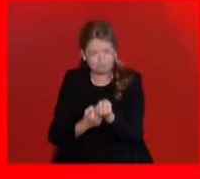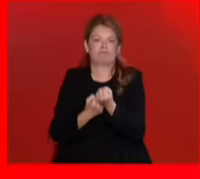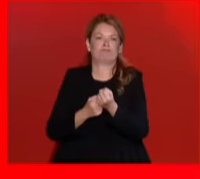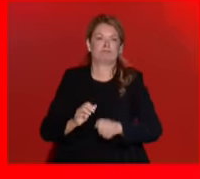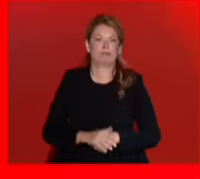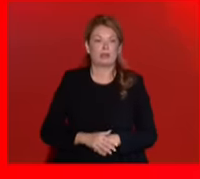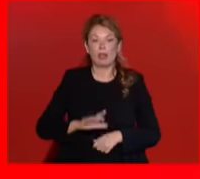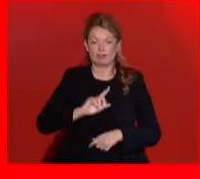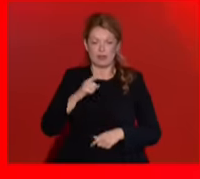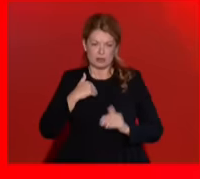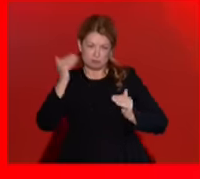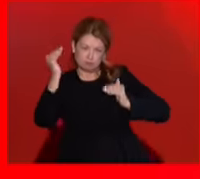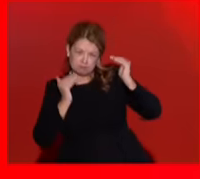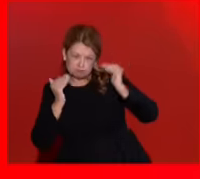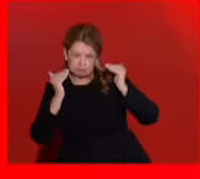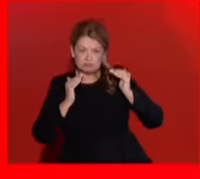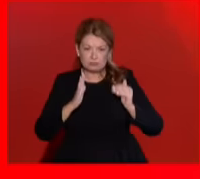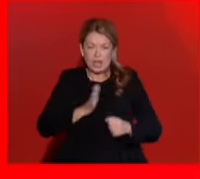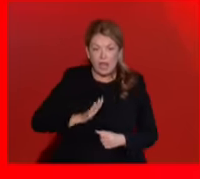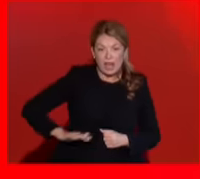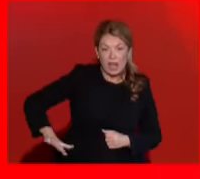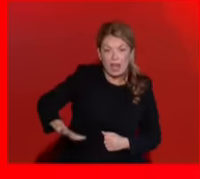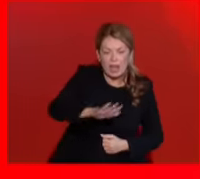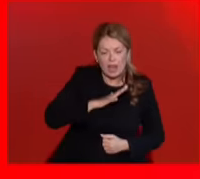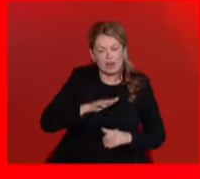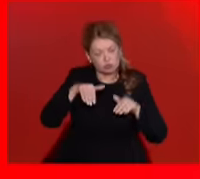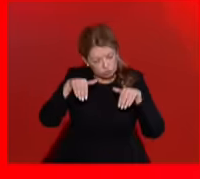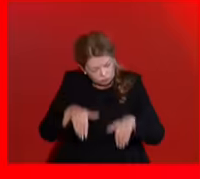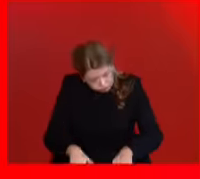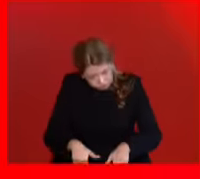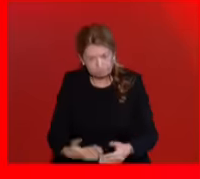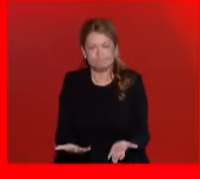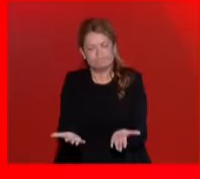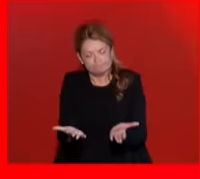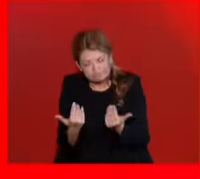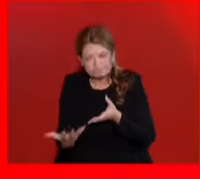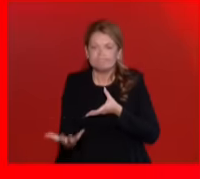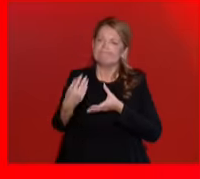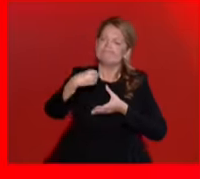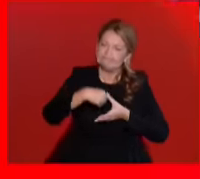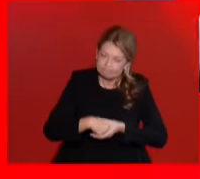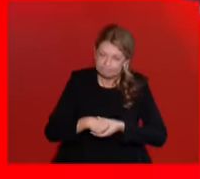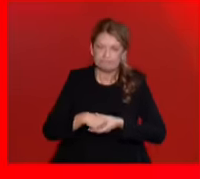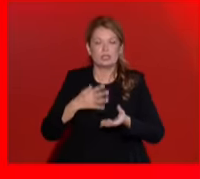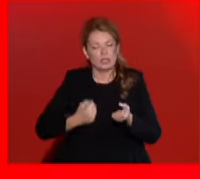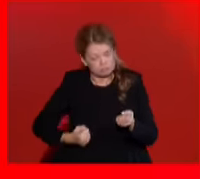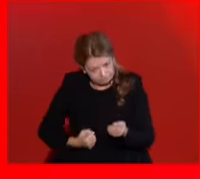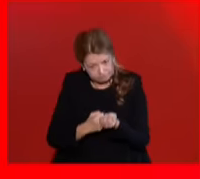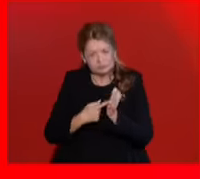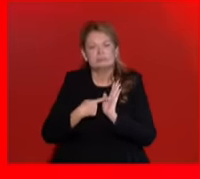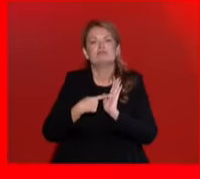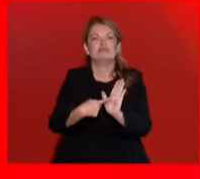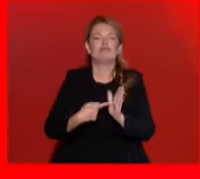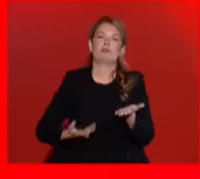με καχυποψία. Δεν την κατήγγειλε, την αγκάλιασε και στο τέλος την εξέφρασε.